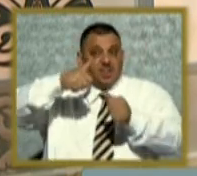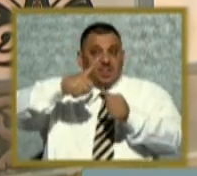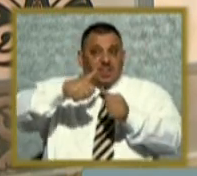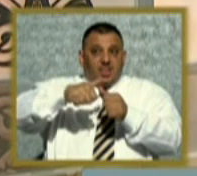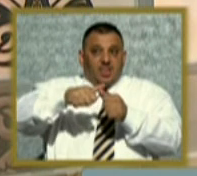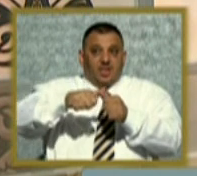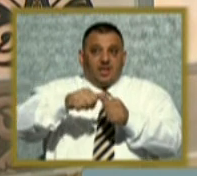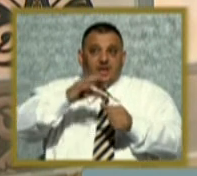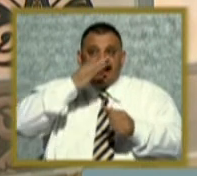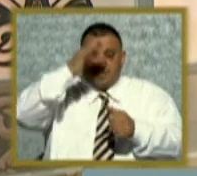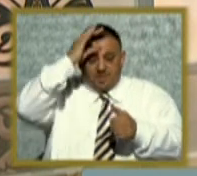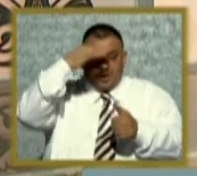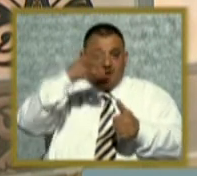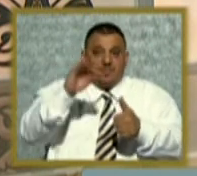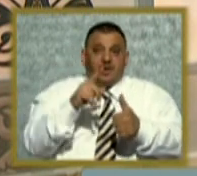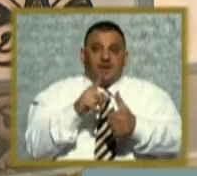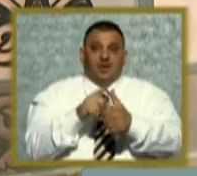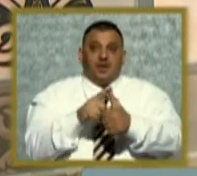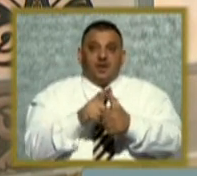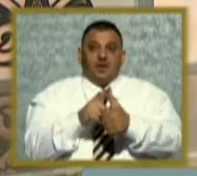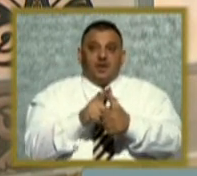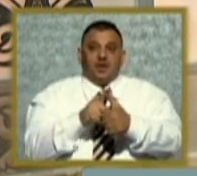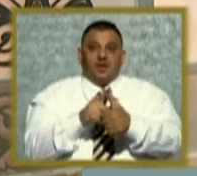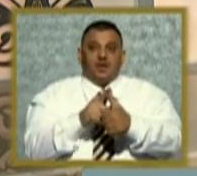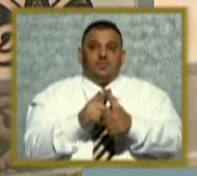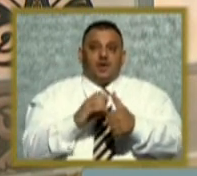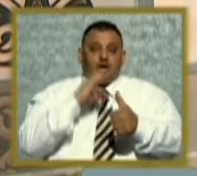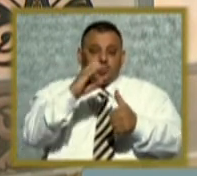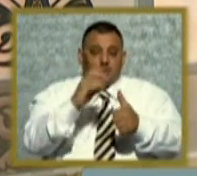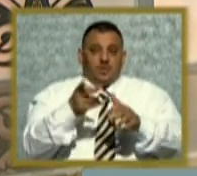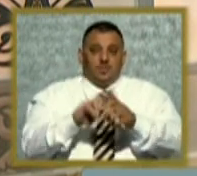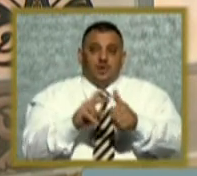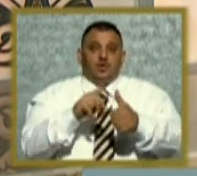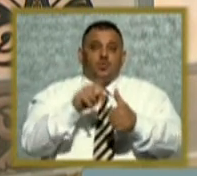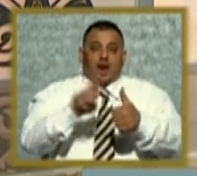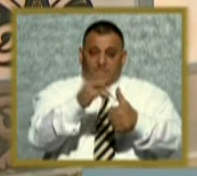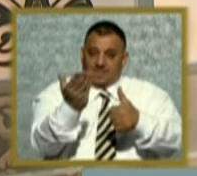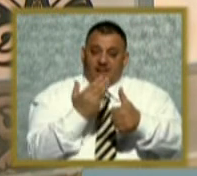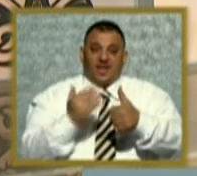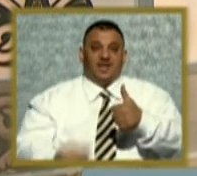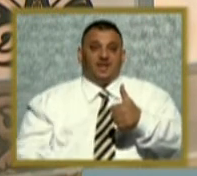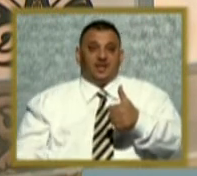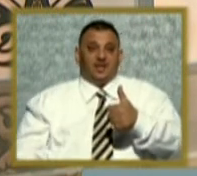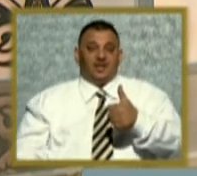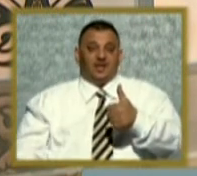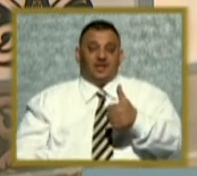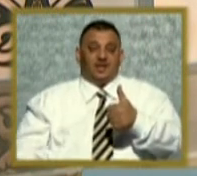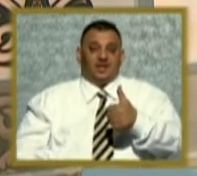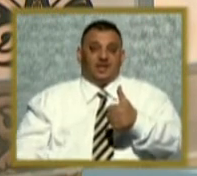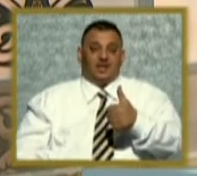أظن اسمك مش غريب ولا ما أدري والله ظاهر إني أجبت لكن ما هو السؤال تفضل أختي.